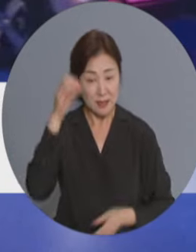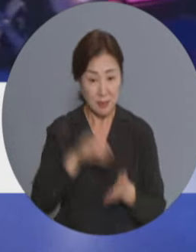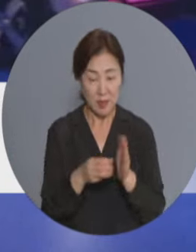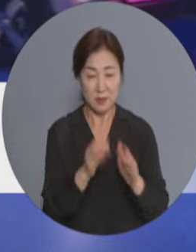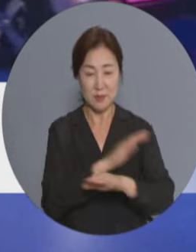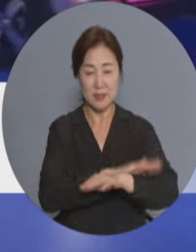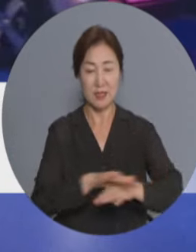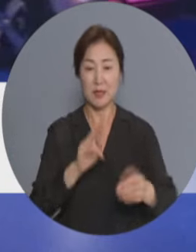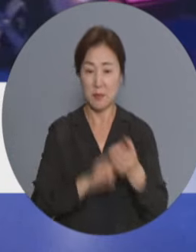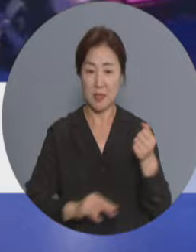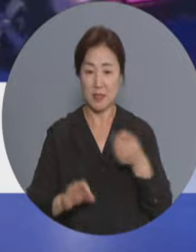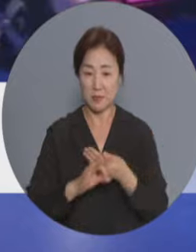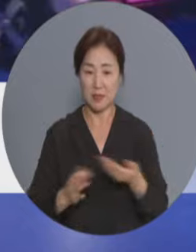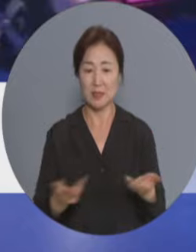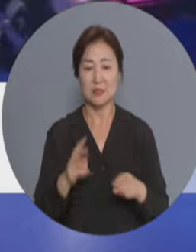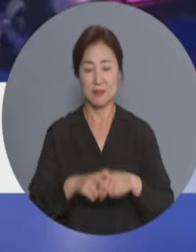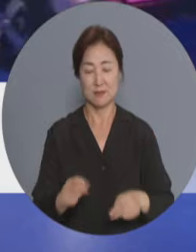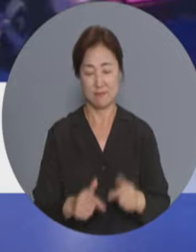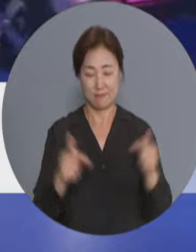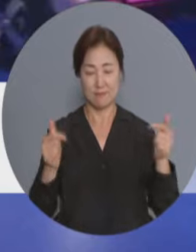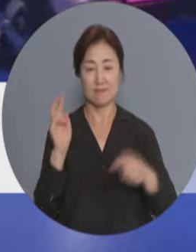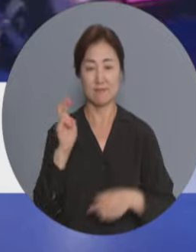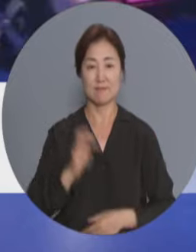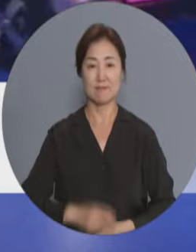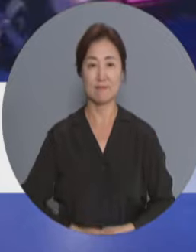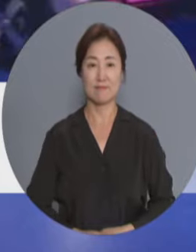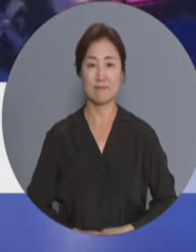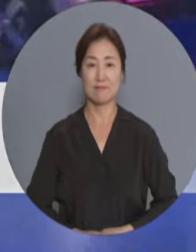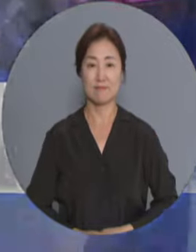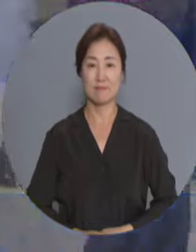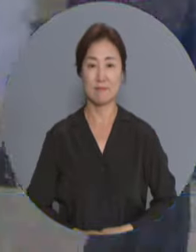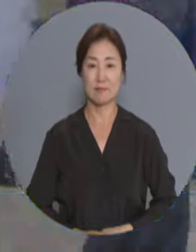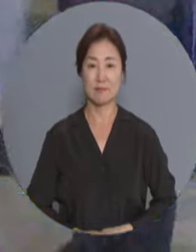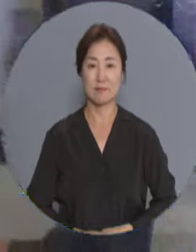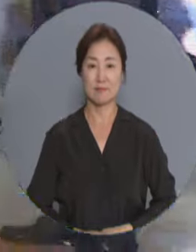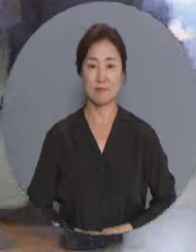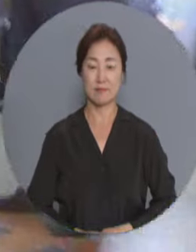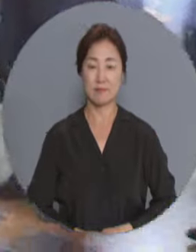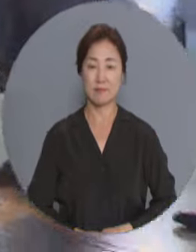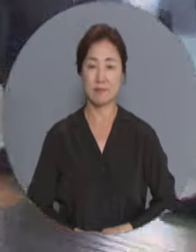일자리가 더 늘어날 것으로 보입니다. 윤군수 기자입니다.